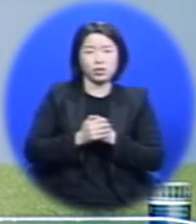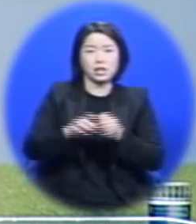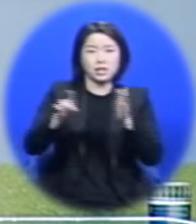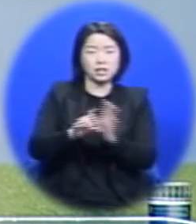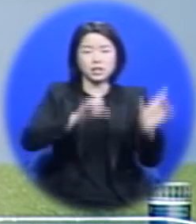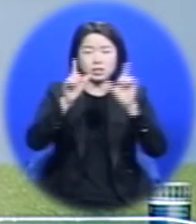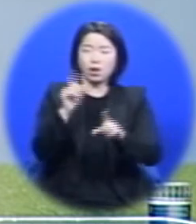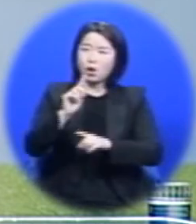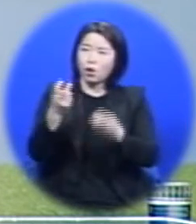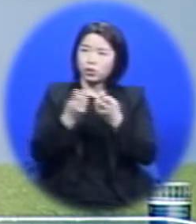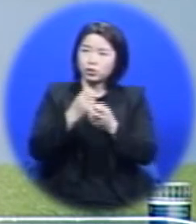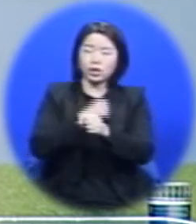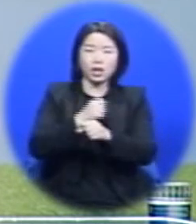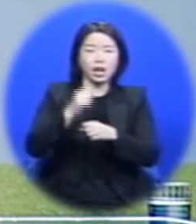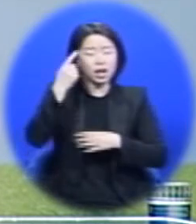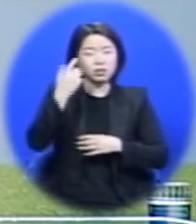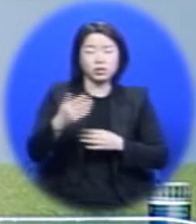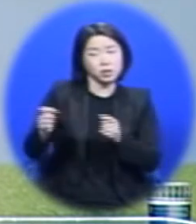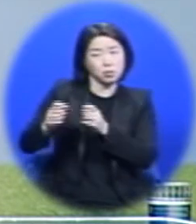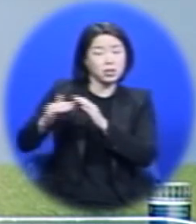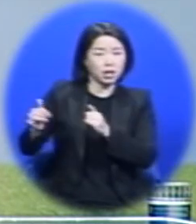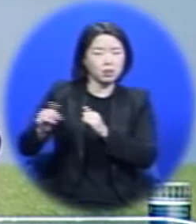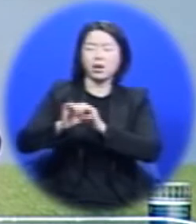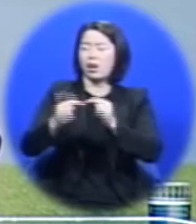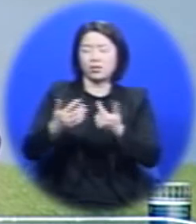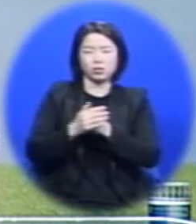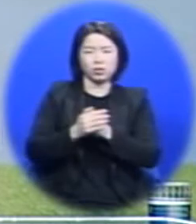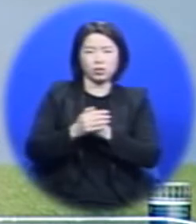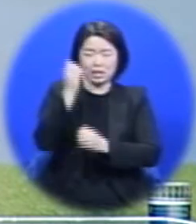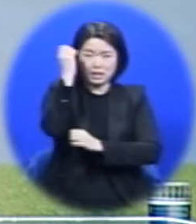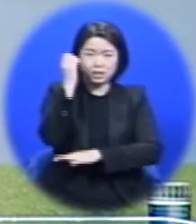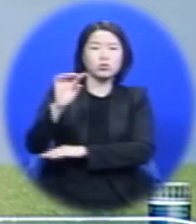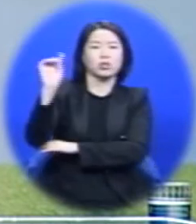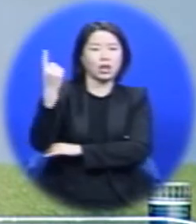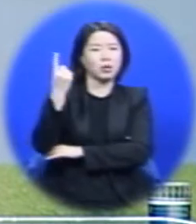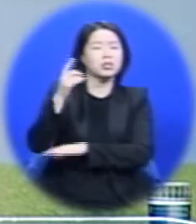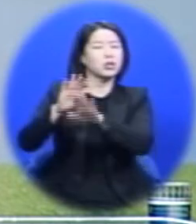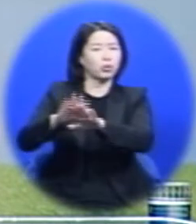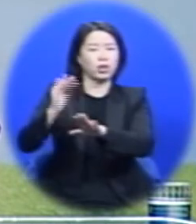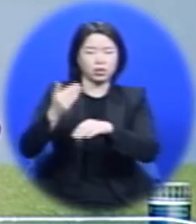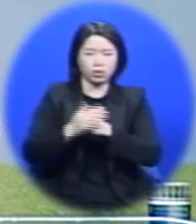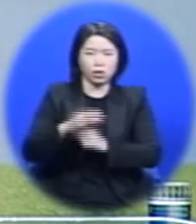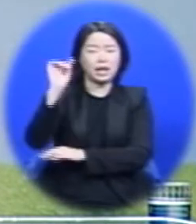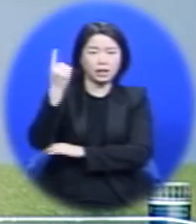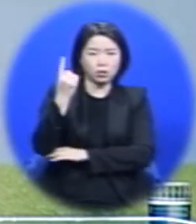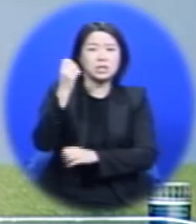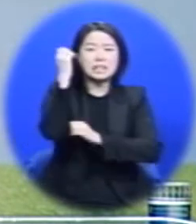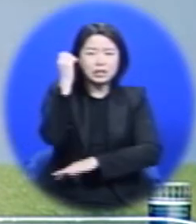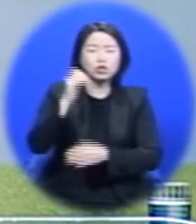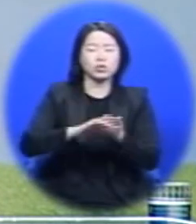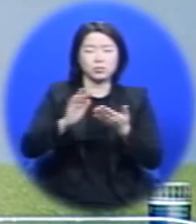신앙생활 어떻게 하는 거지? 옆에 있는 사람. 아니에요. 기준을 다윗에게 둬야 돼요. 다윗이 기준이에요.